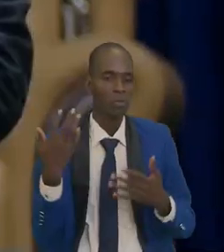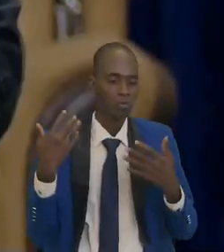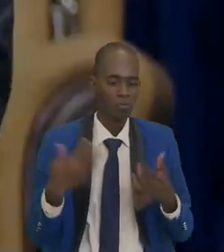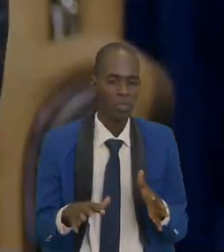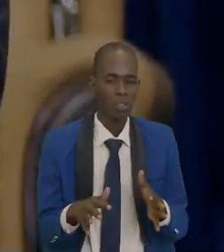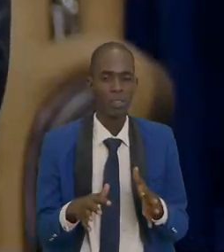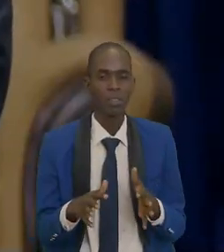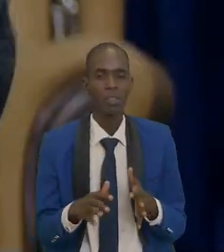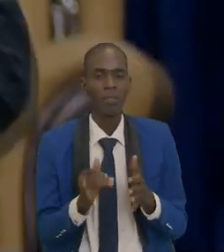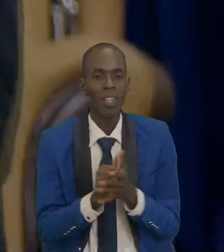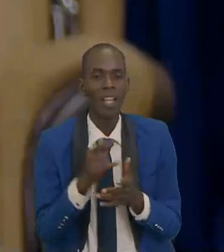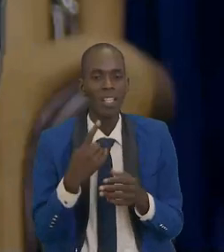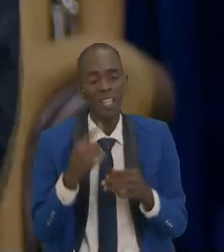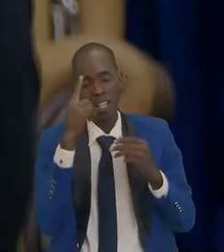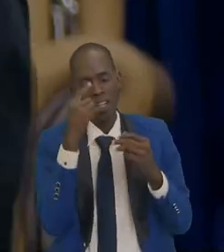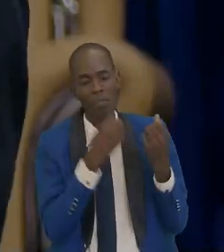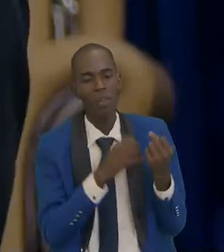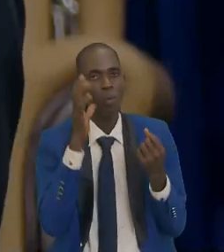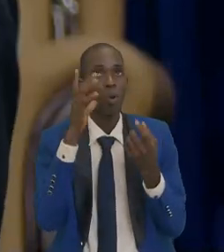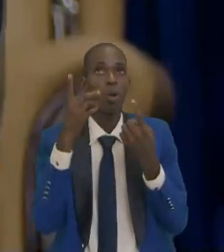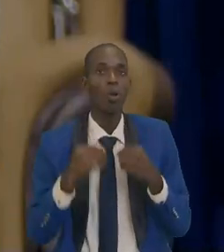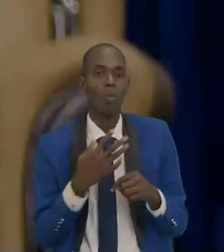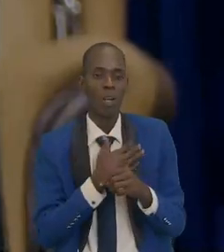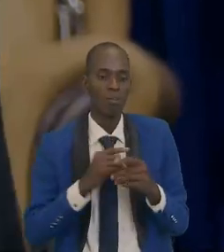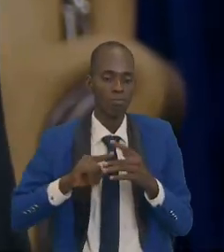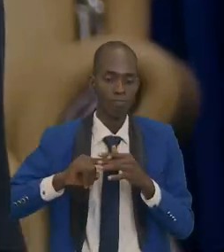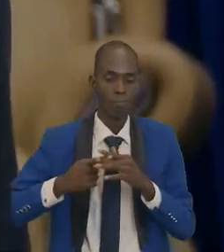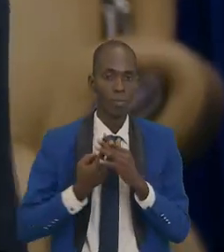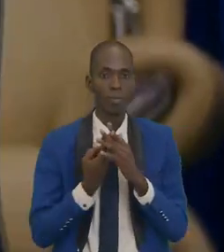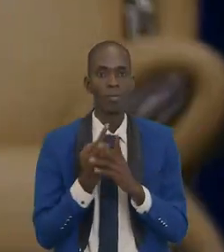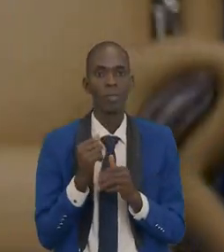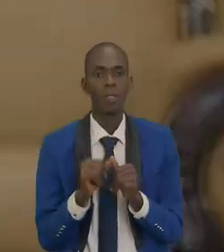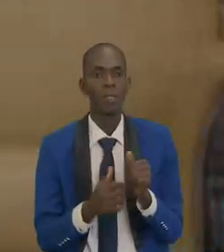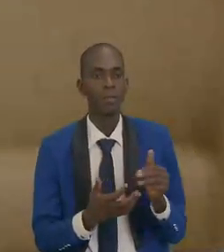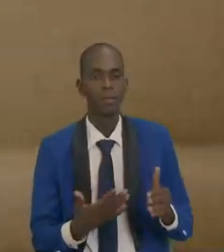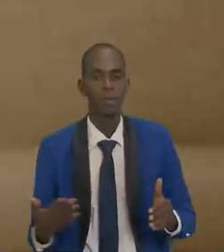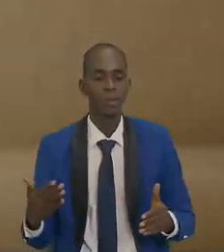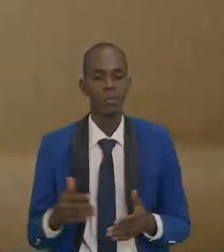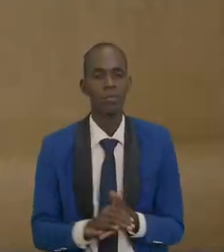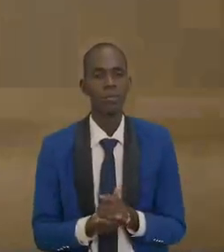que la foi vienne et active toutes choses.